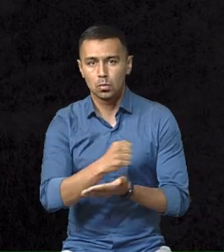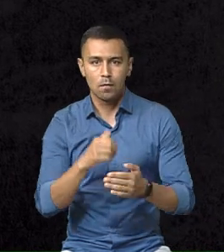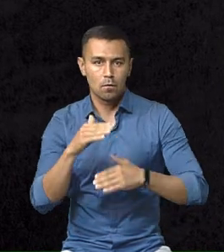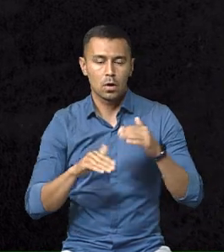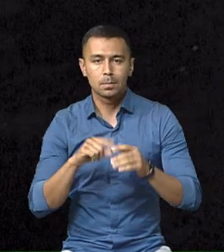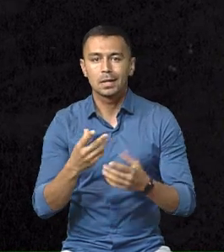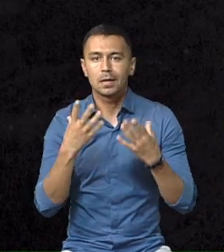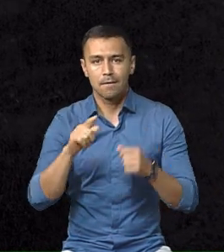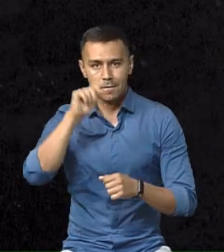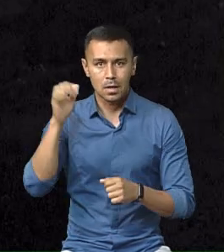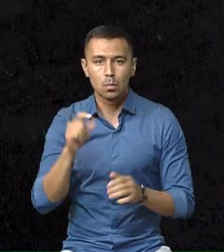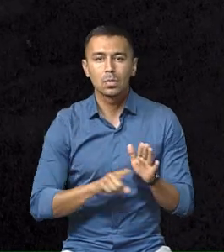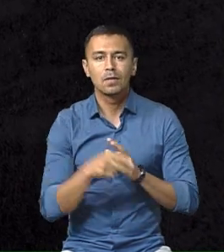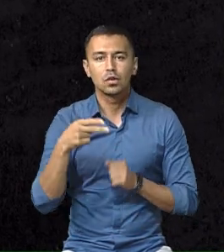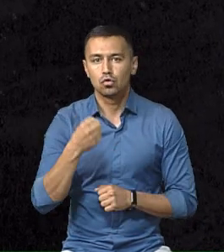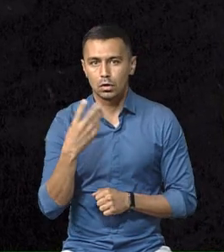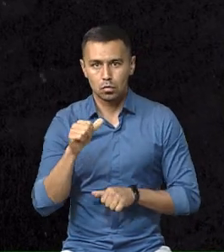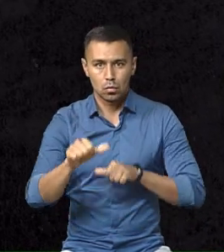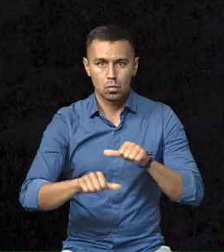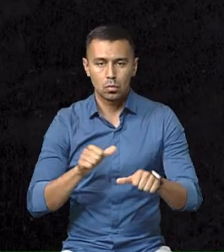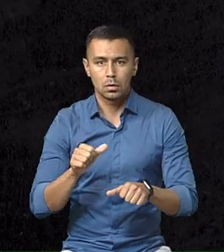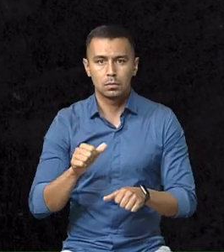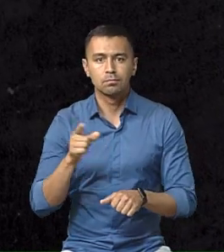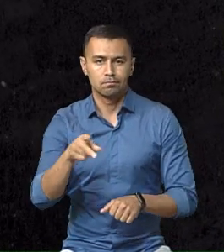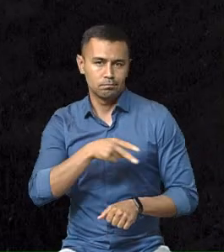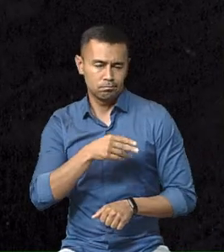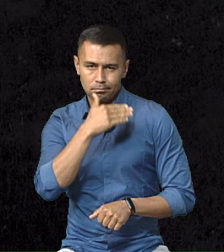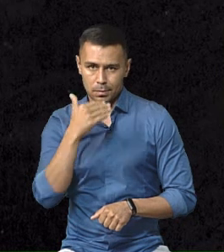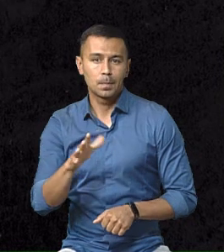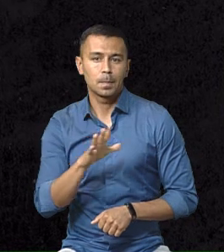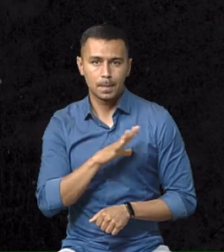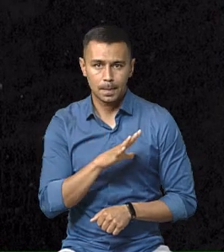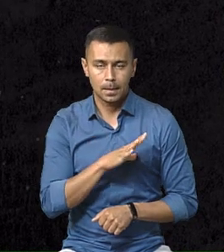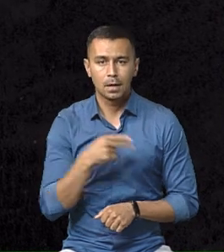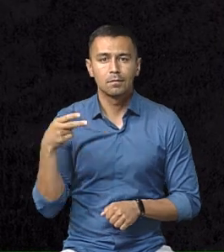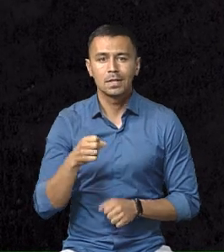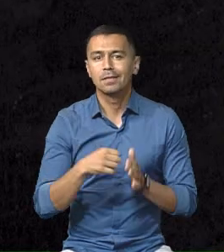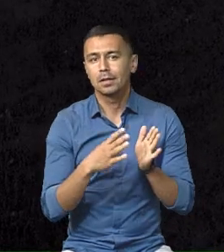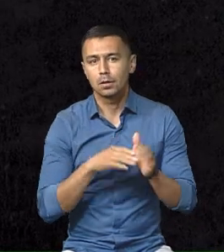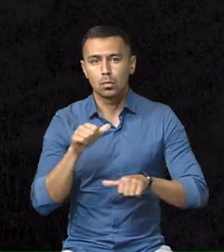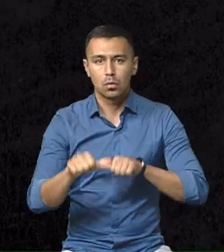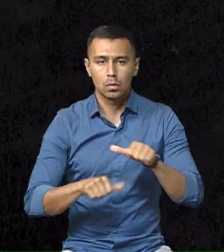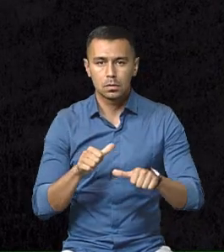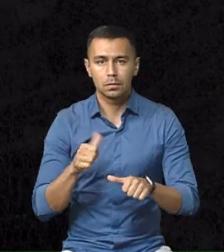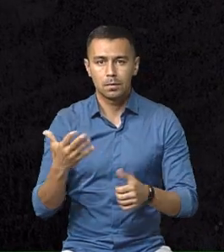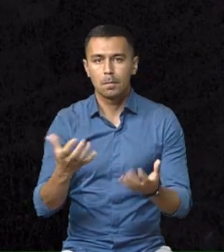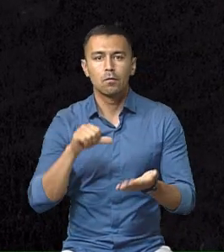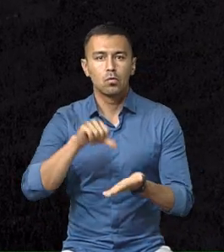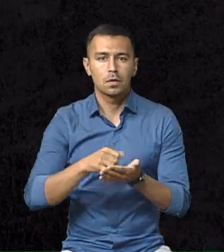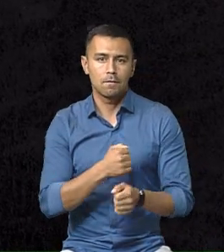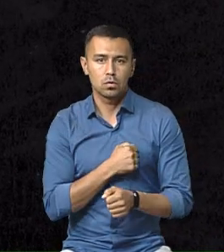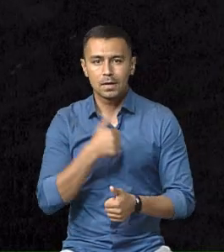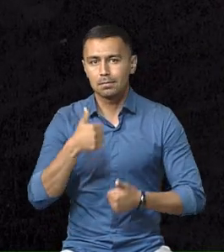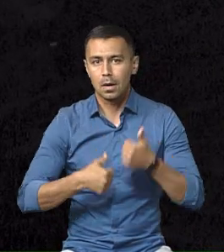з перших днів війни, ще з 2014 року, за що відзначений не однією нагородою. У 2019 році Борис брав участь у